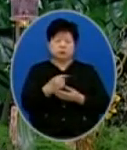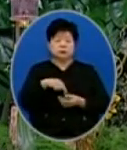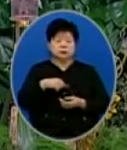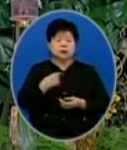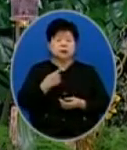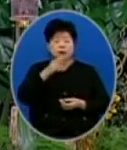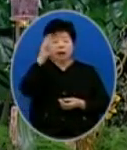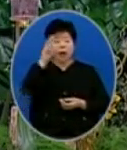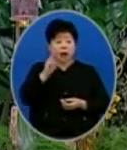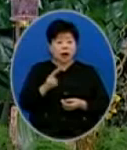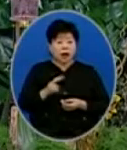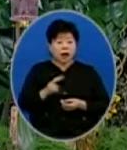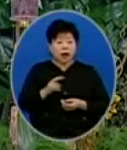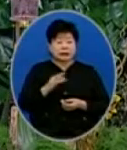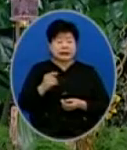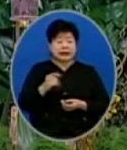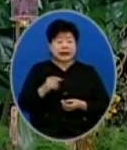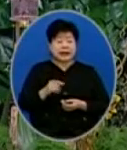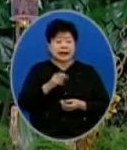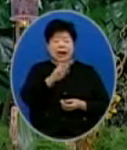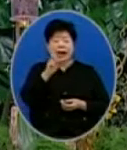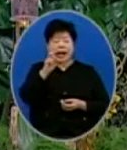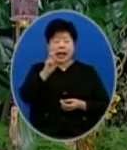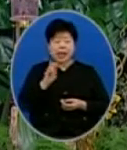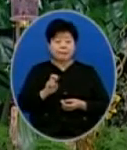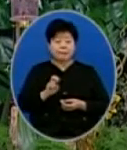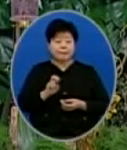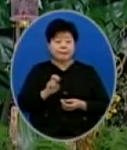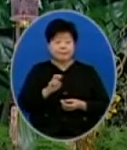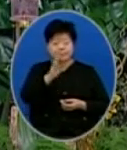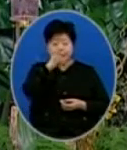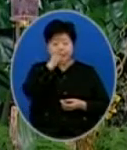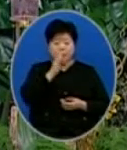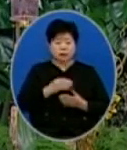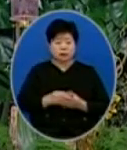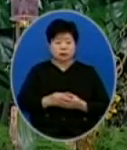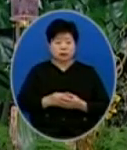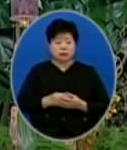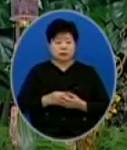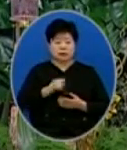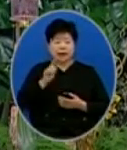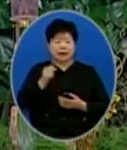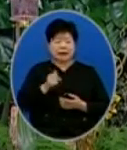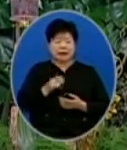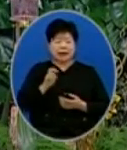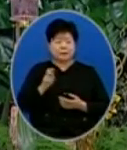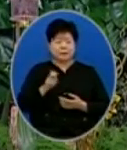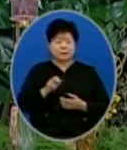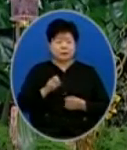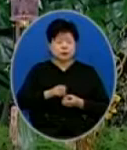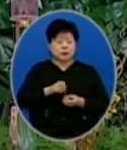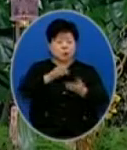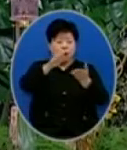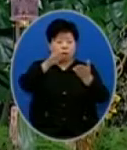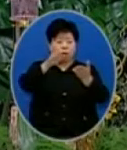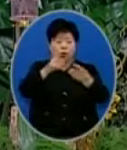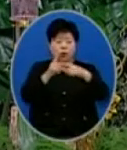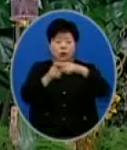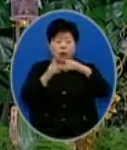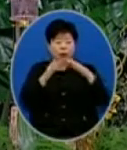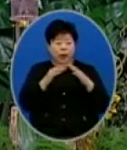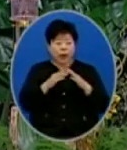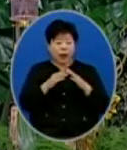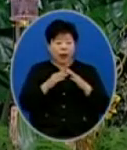본인은 갑자기 대장암 진단을 받게 됐는데 나중에 간암으로 전이 됩니다 교회는